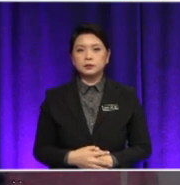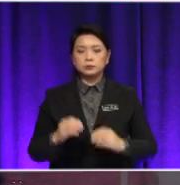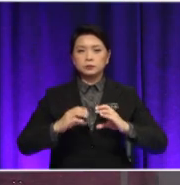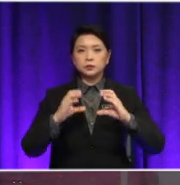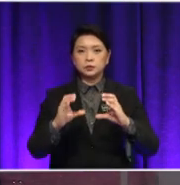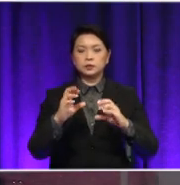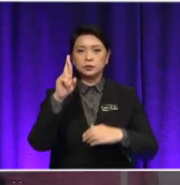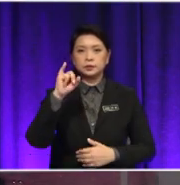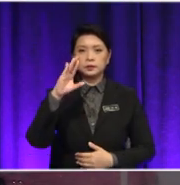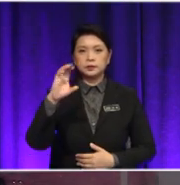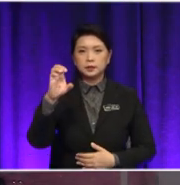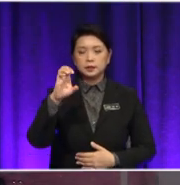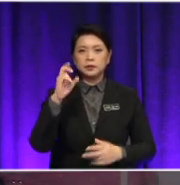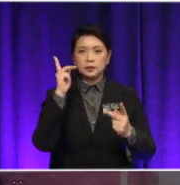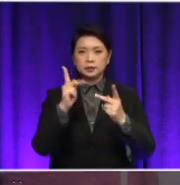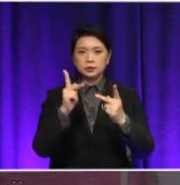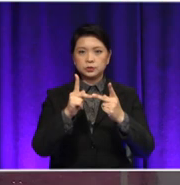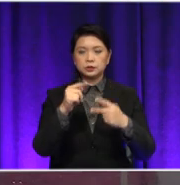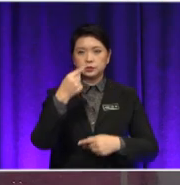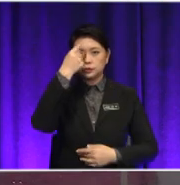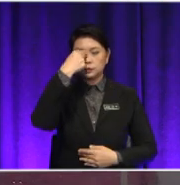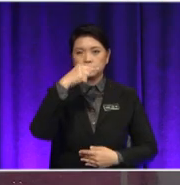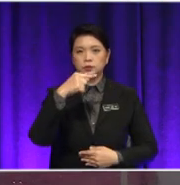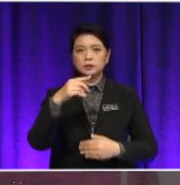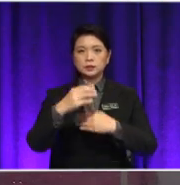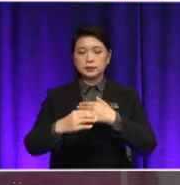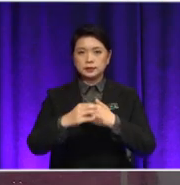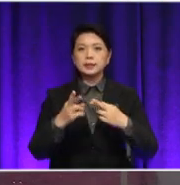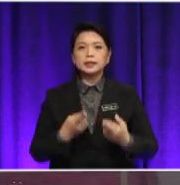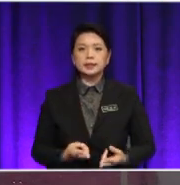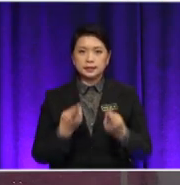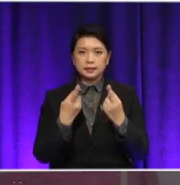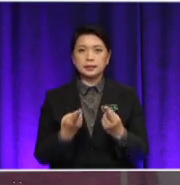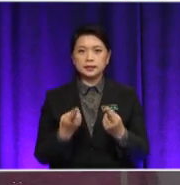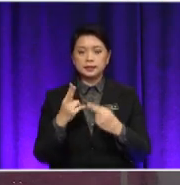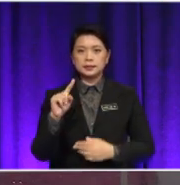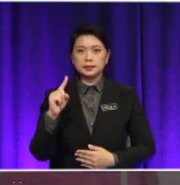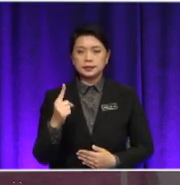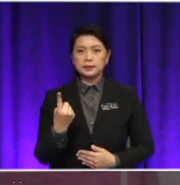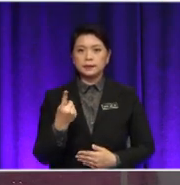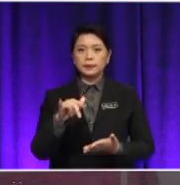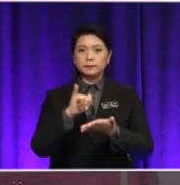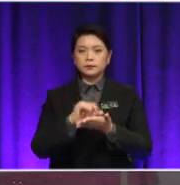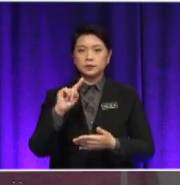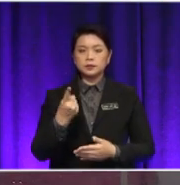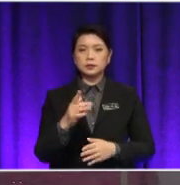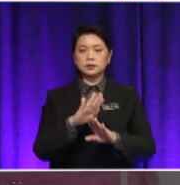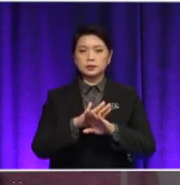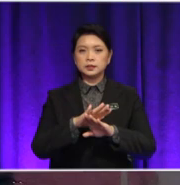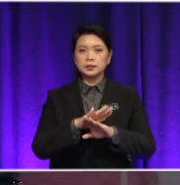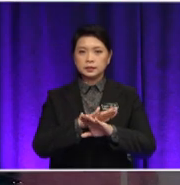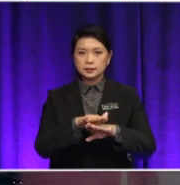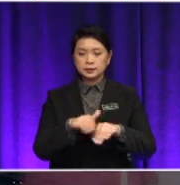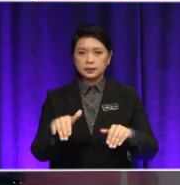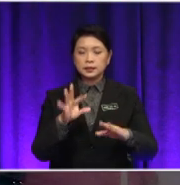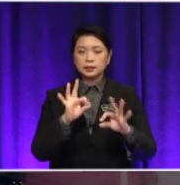ni sesuai untuk kecederaan ringan sahaja. Itu je, jangan kalau kita